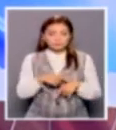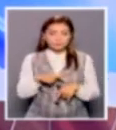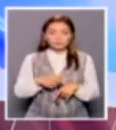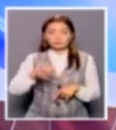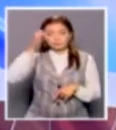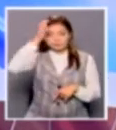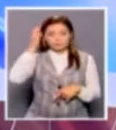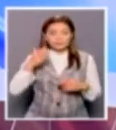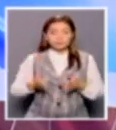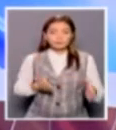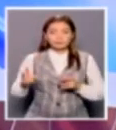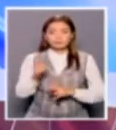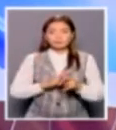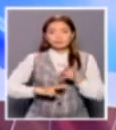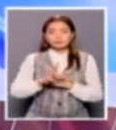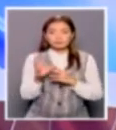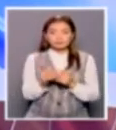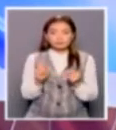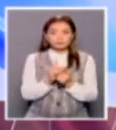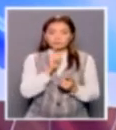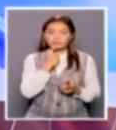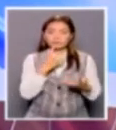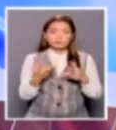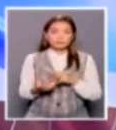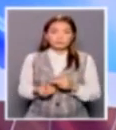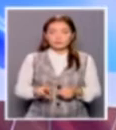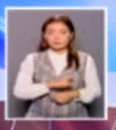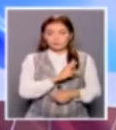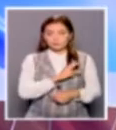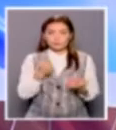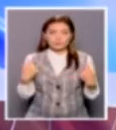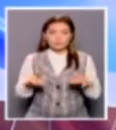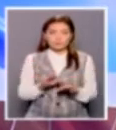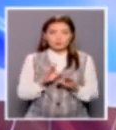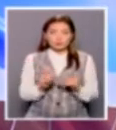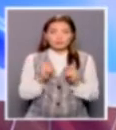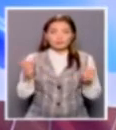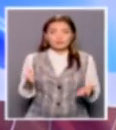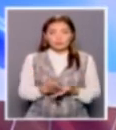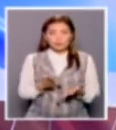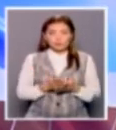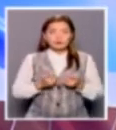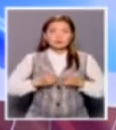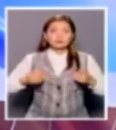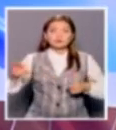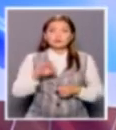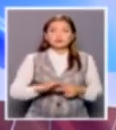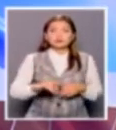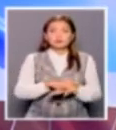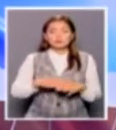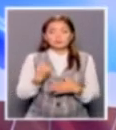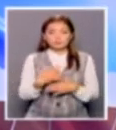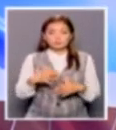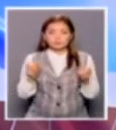ғылым жолындағы ізденістерін, кездескен қиыншылықтарын, жан дағдарысын өлеңмен өріп жазған. Тұсаукесерде туындыгердің халық